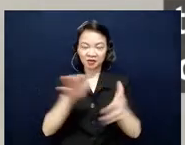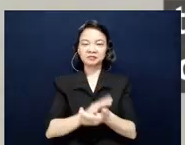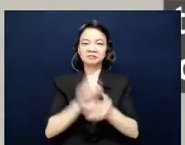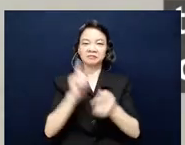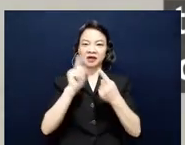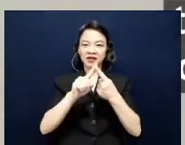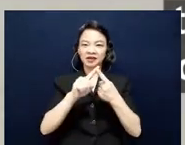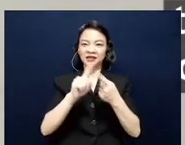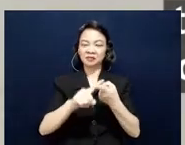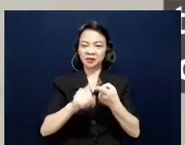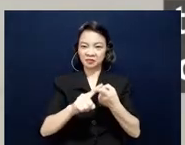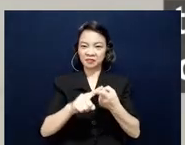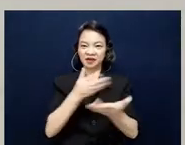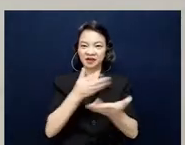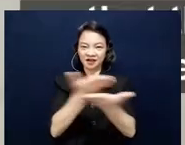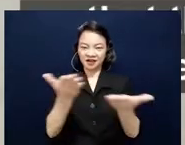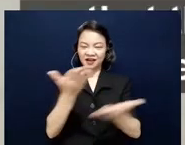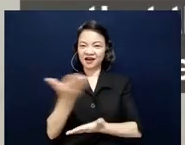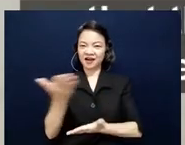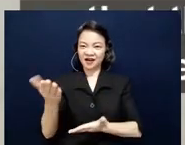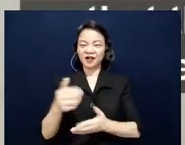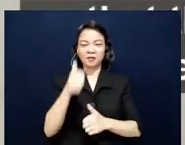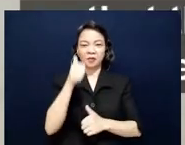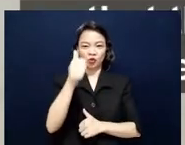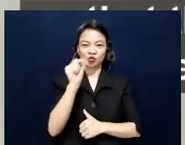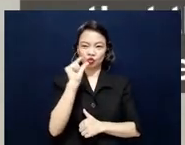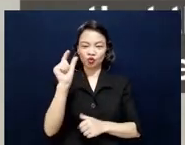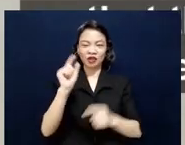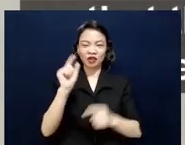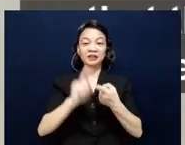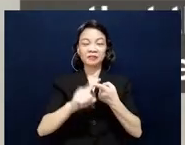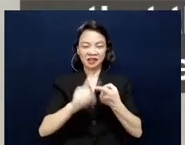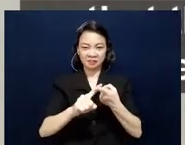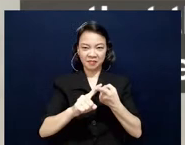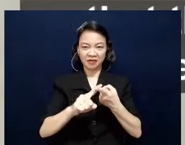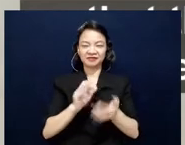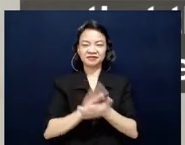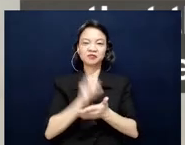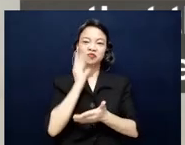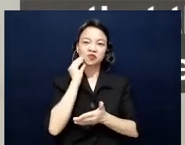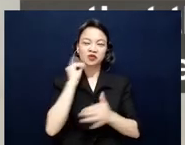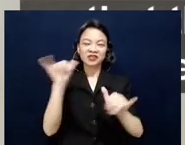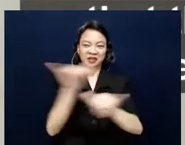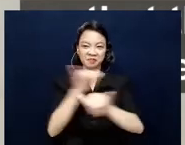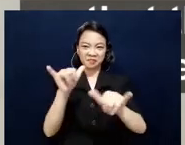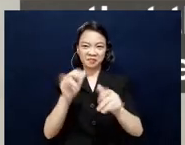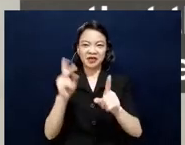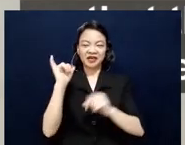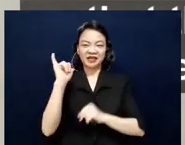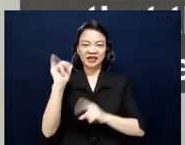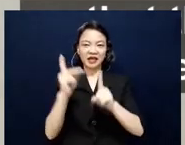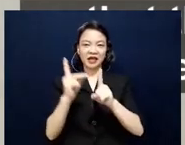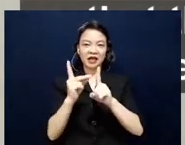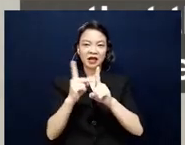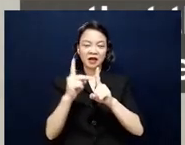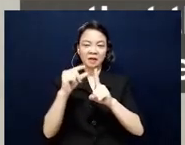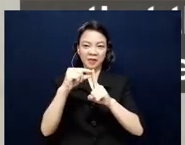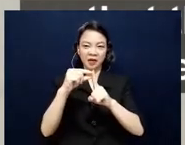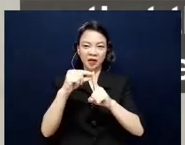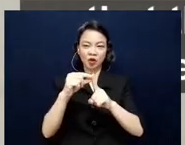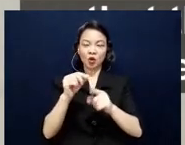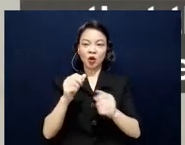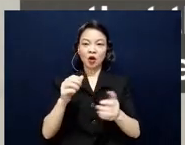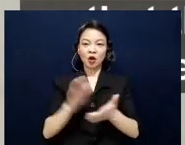positif kepada teman-teman sebayanya, dan Young Health Program mempunyai impact yang luar biasa